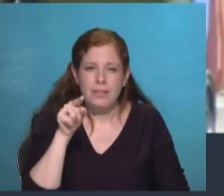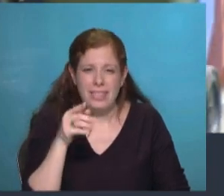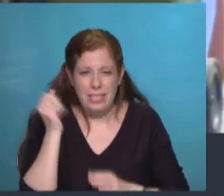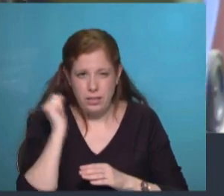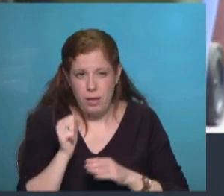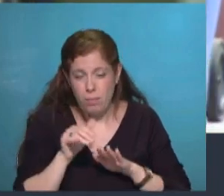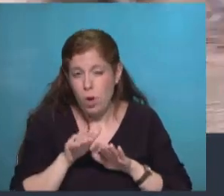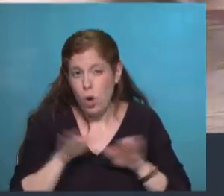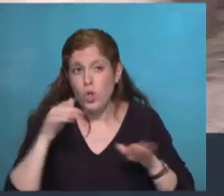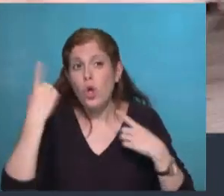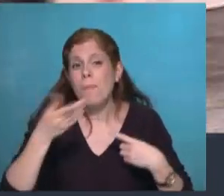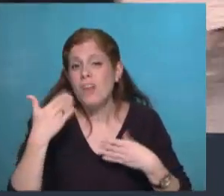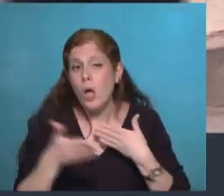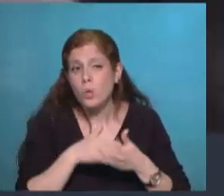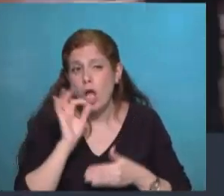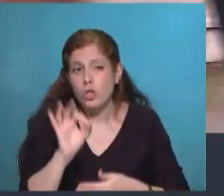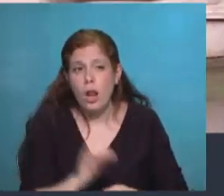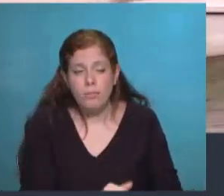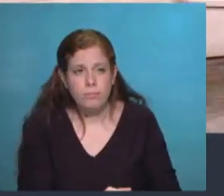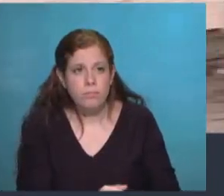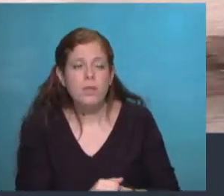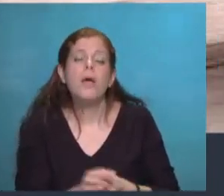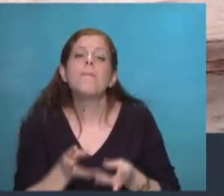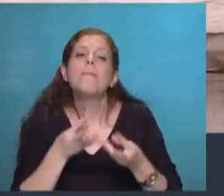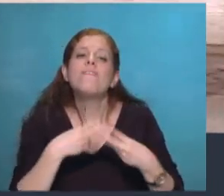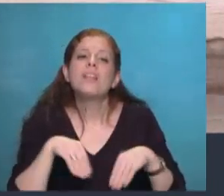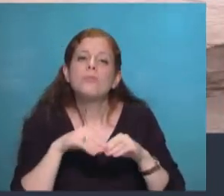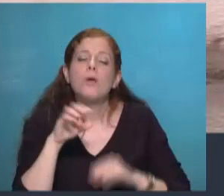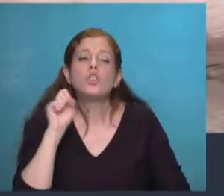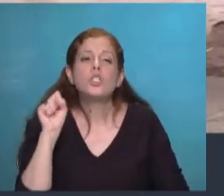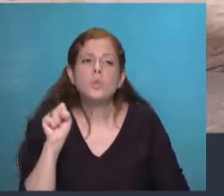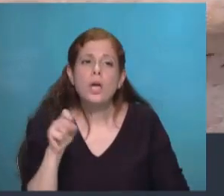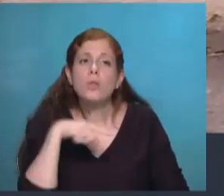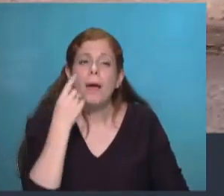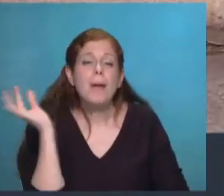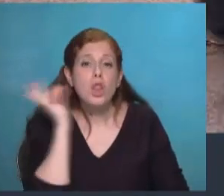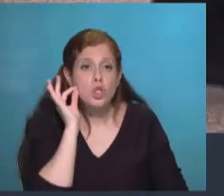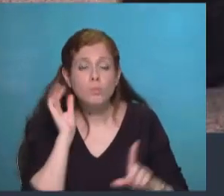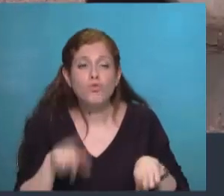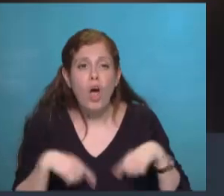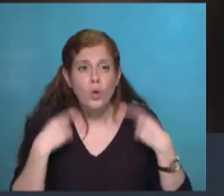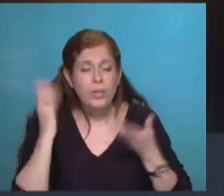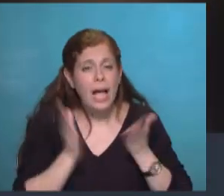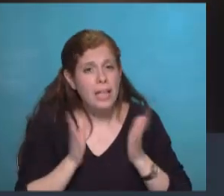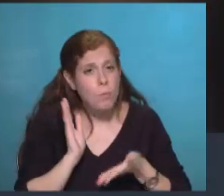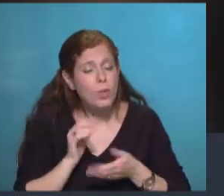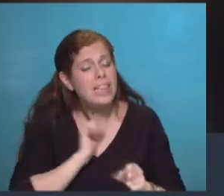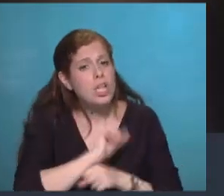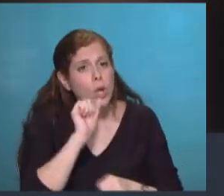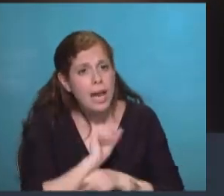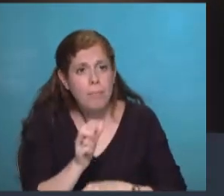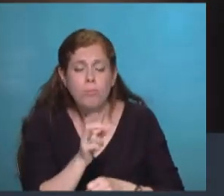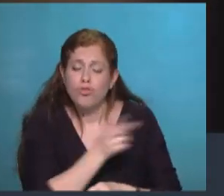לפני חתונתה. בבית משפחתה של סוזן קוראים לנשים שחיות תחת אלימות להתלונן במשטרה